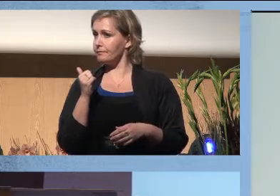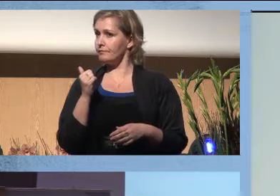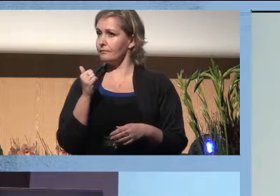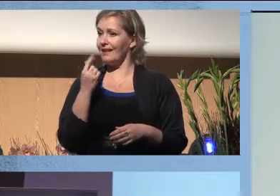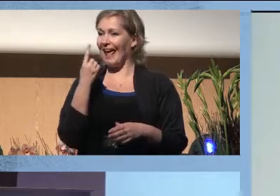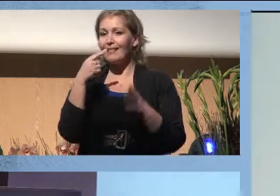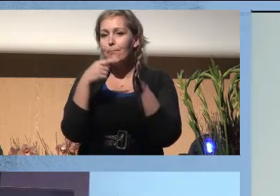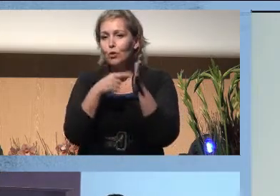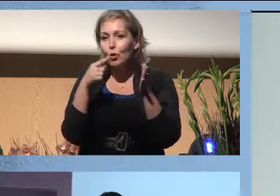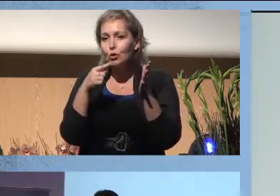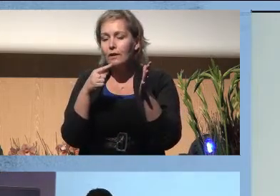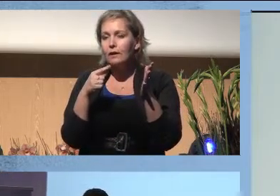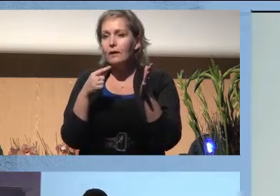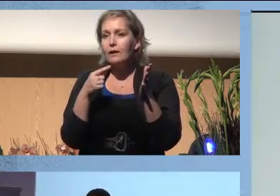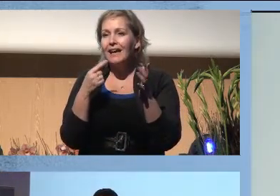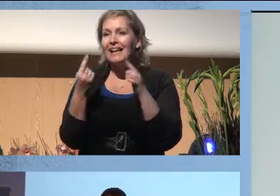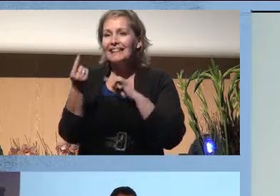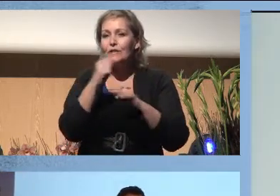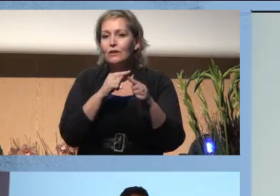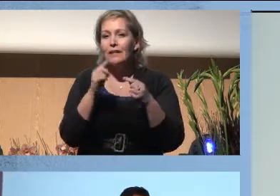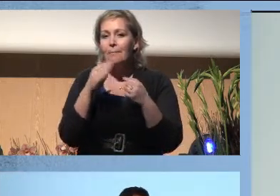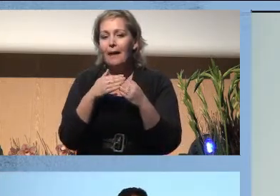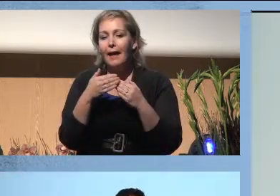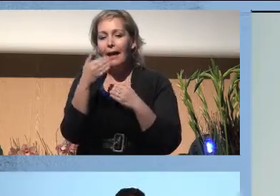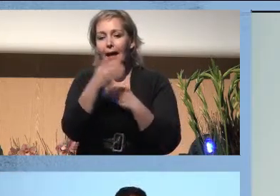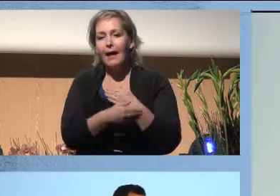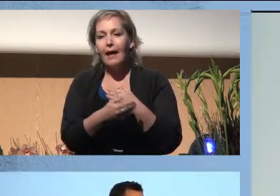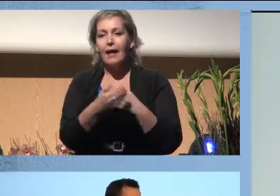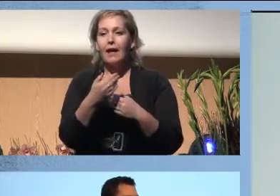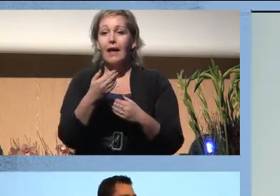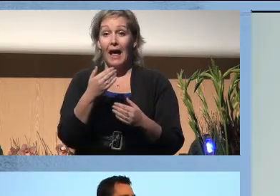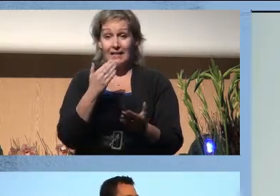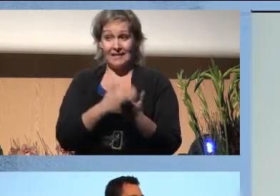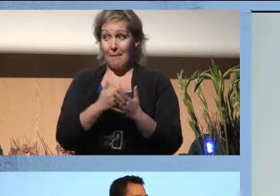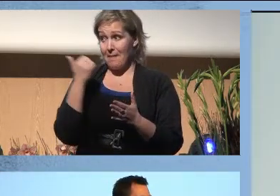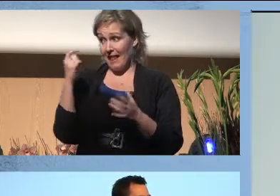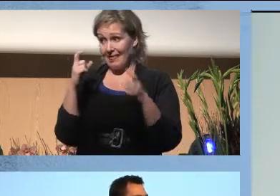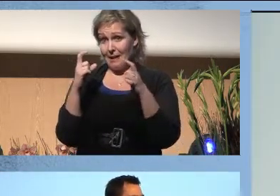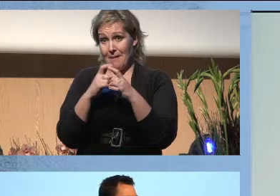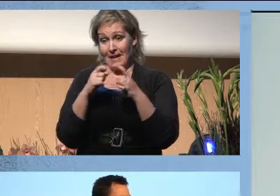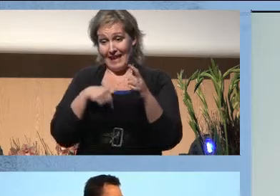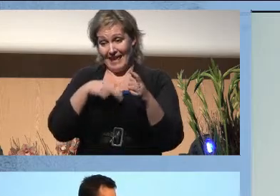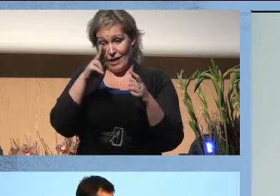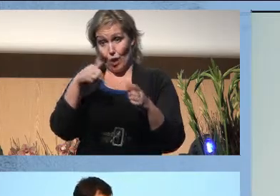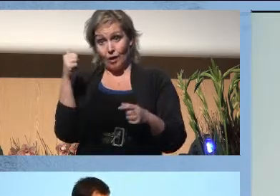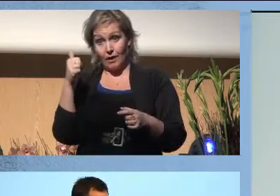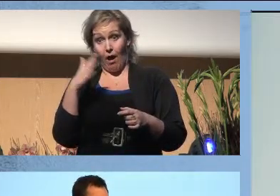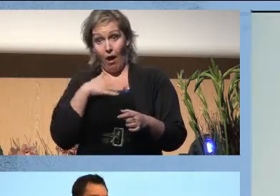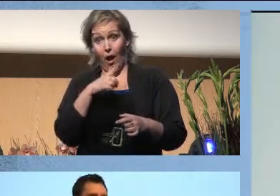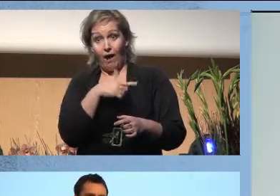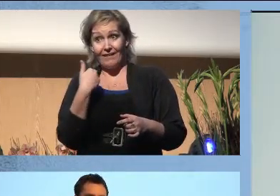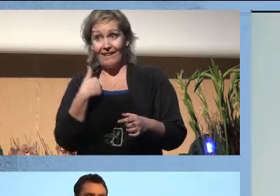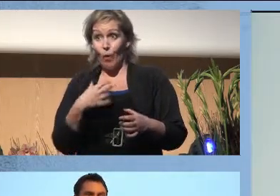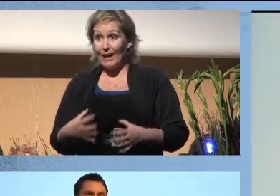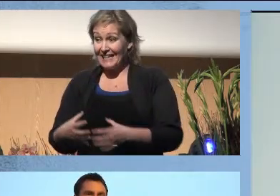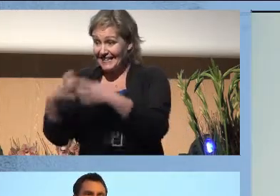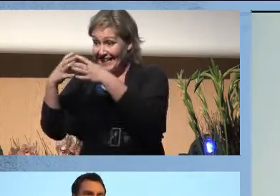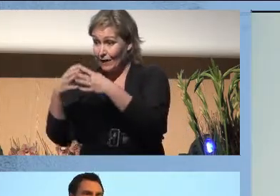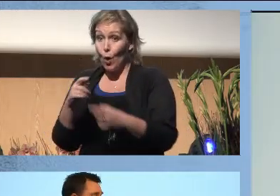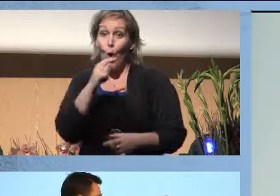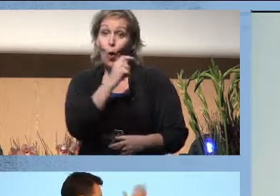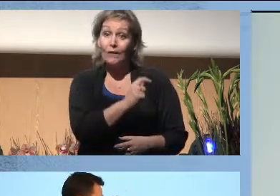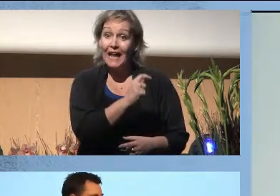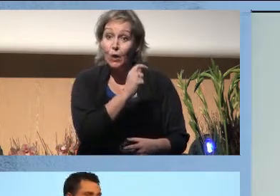en minut bara få diskutera med er bänkgranne. Stämmer den här bilden i Norge? Har vi våra silos och